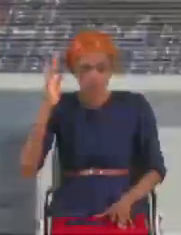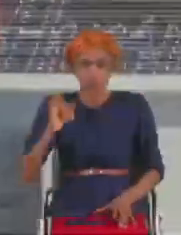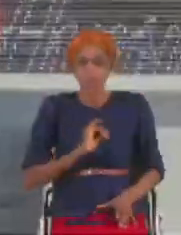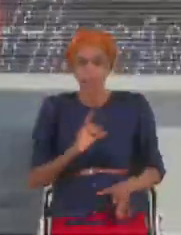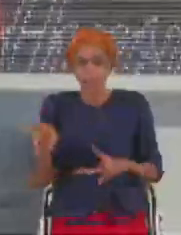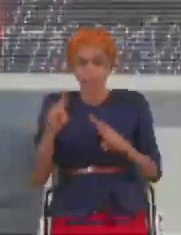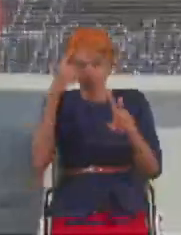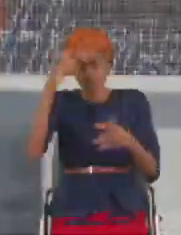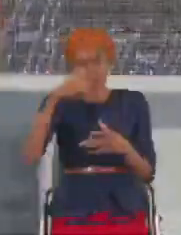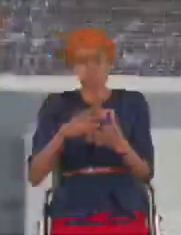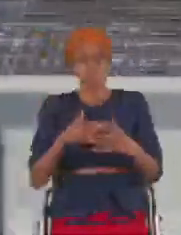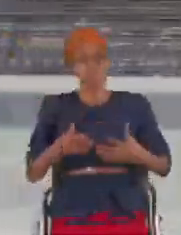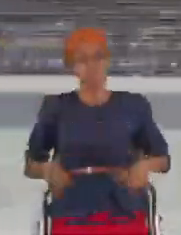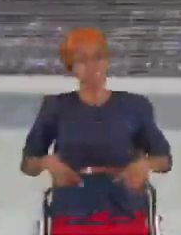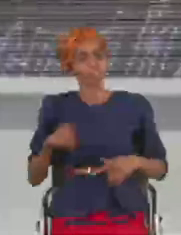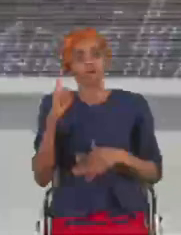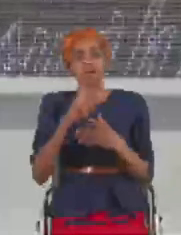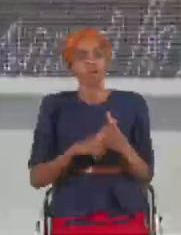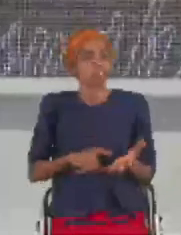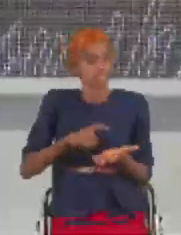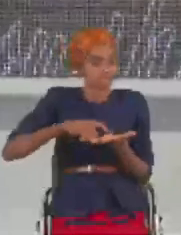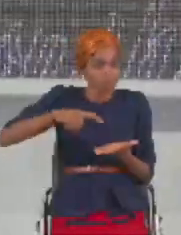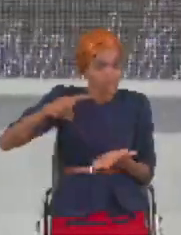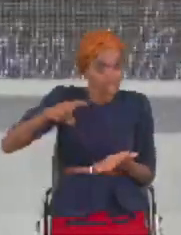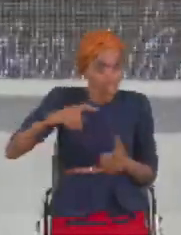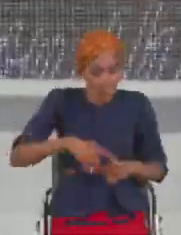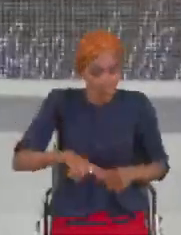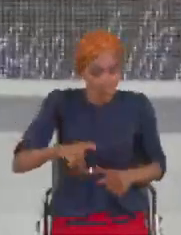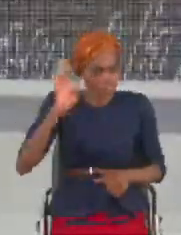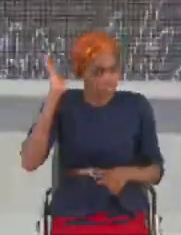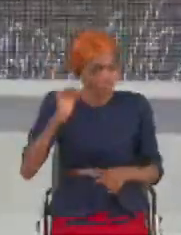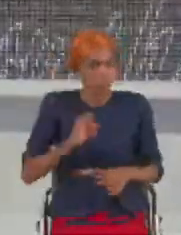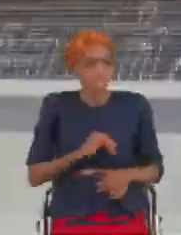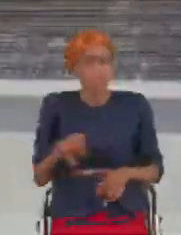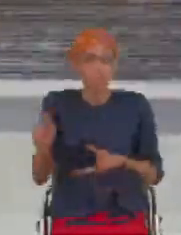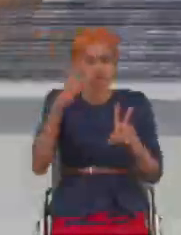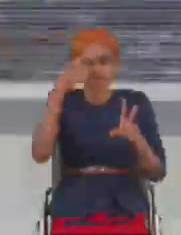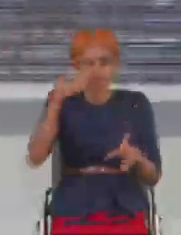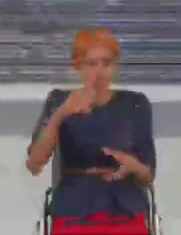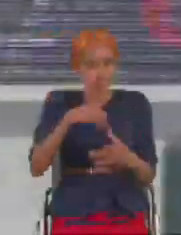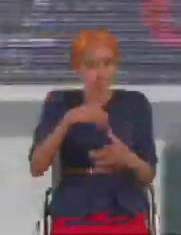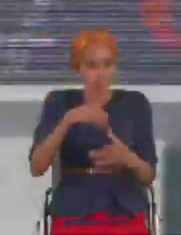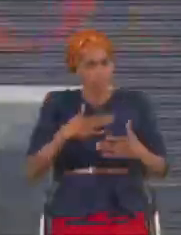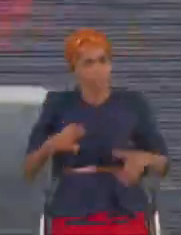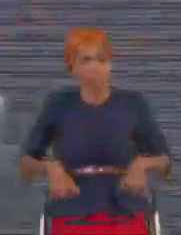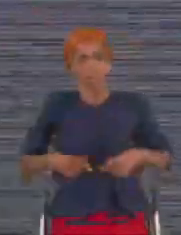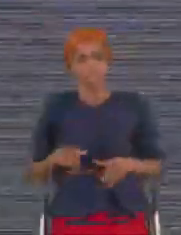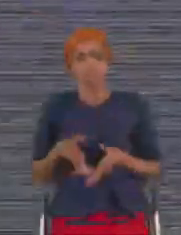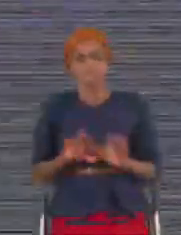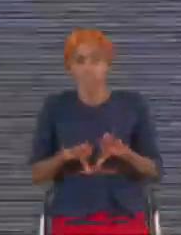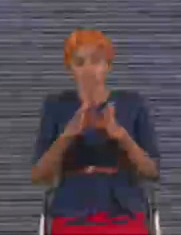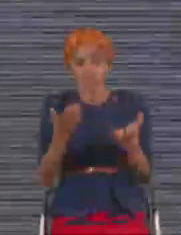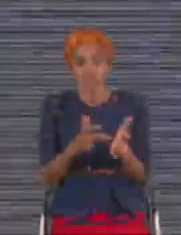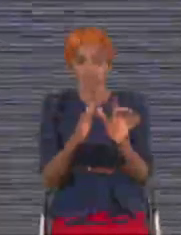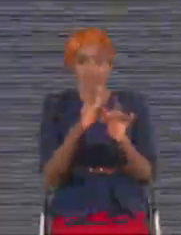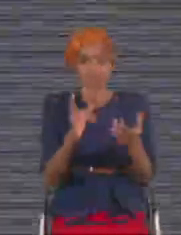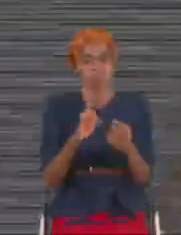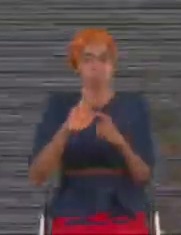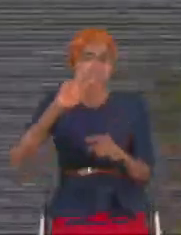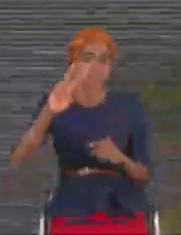ma vie quelles sont les marques voiture recherchée dans ta vie ouvre nos bibles en deuxième